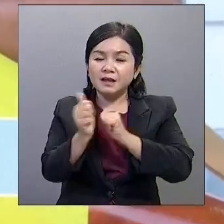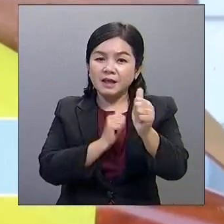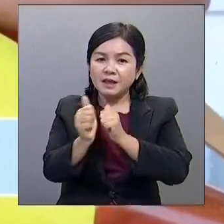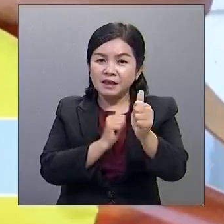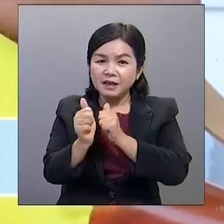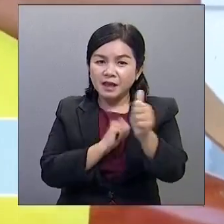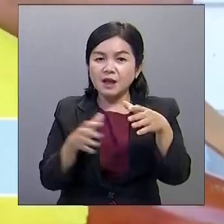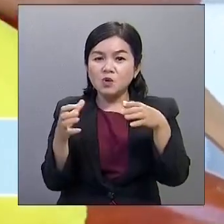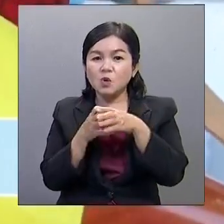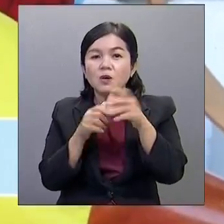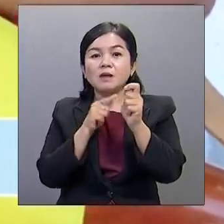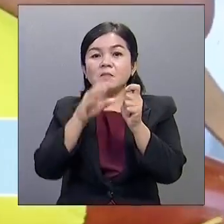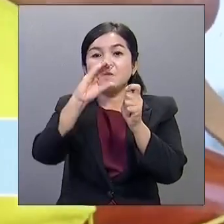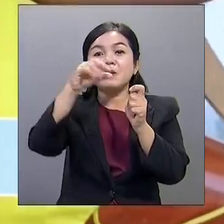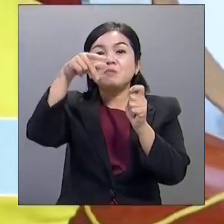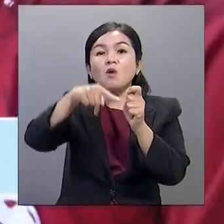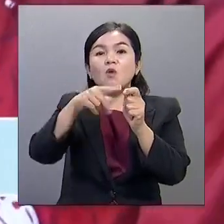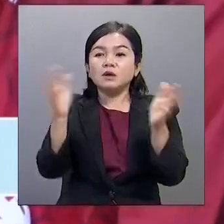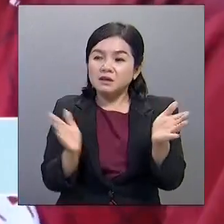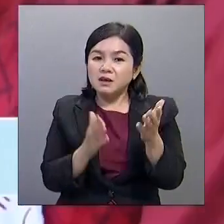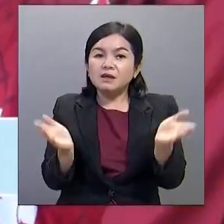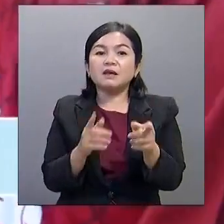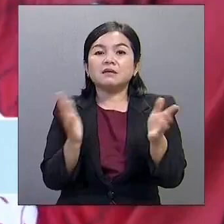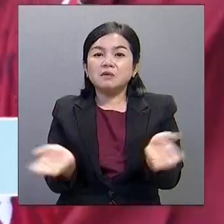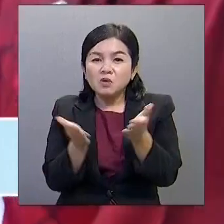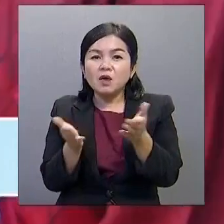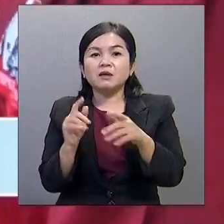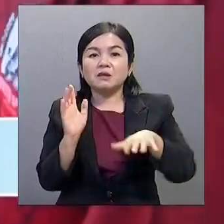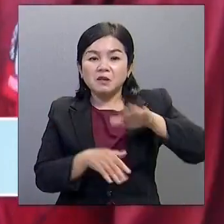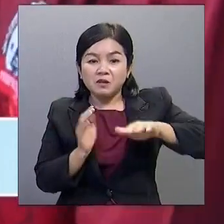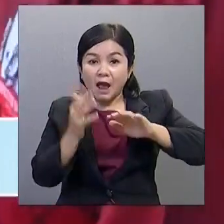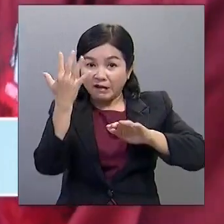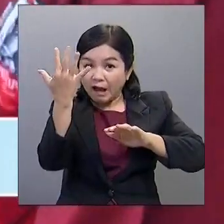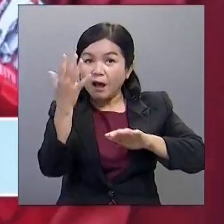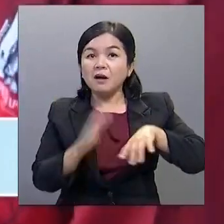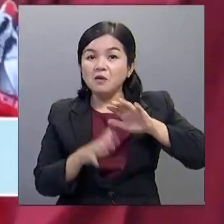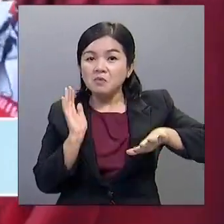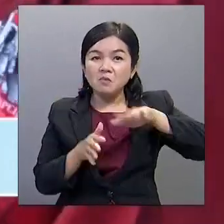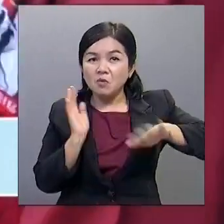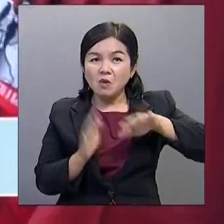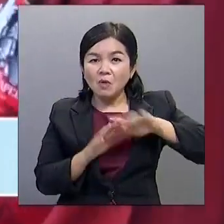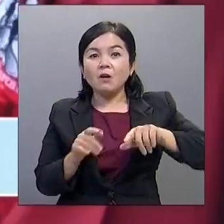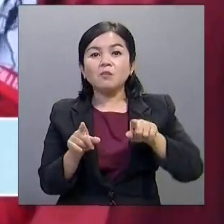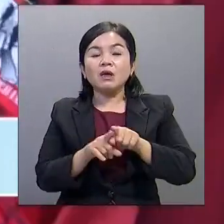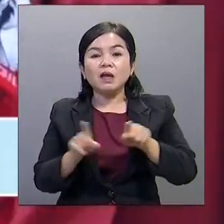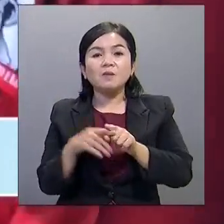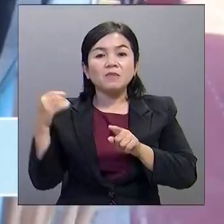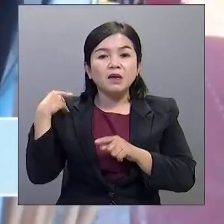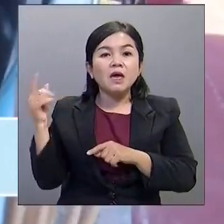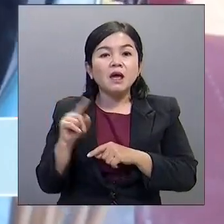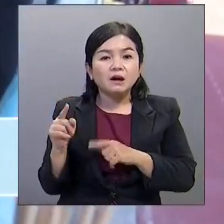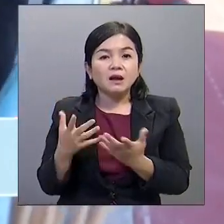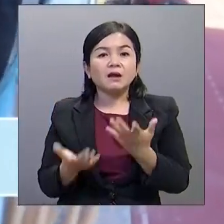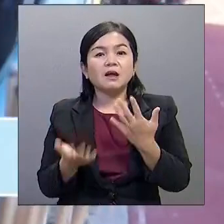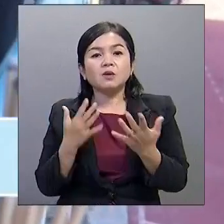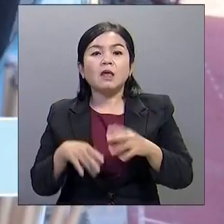องเชียร์ทีมอำเภอโพประทับช้างกลองยาวมา5ลูกค่ะมาร่วมส่งเสียงบรรเลงตีกลองยาวมีทั้งบางท่